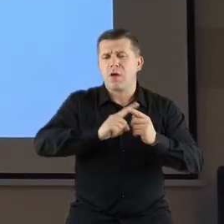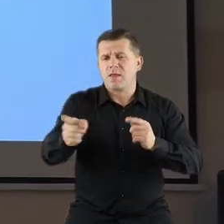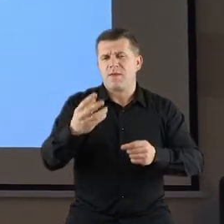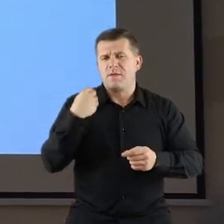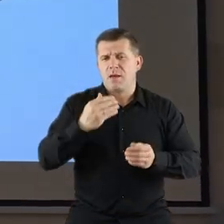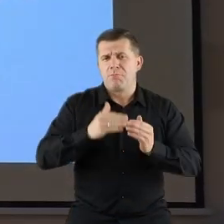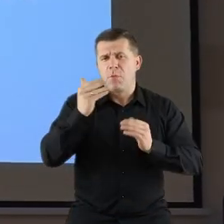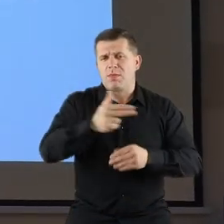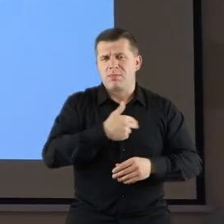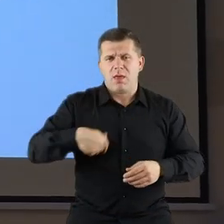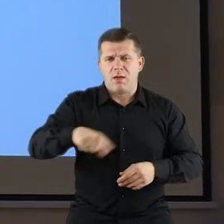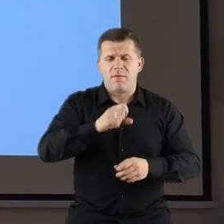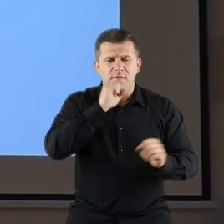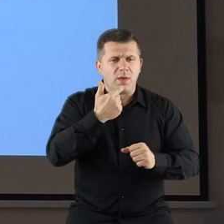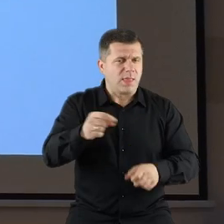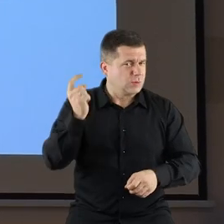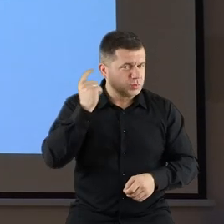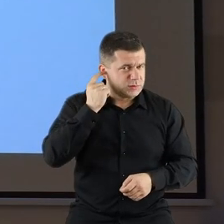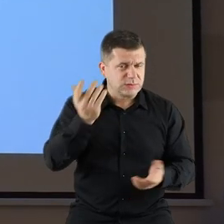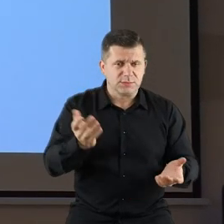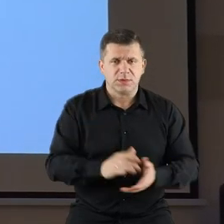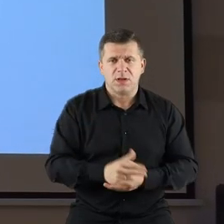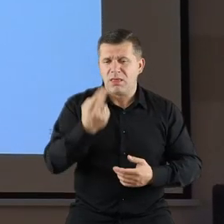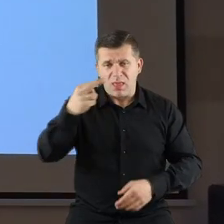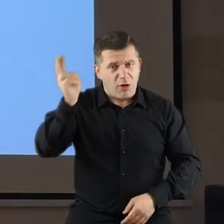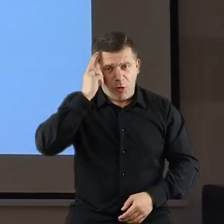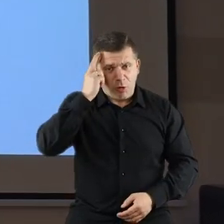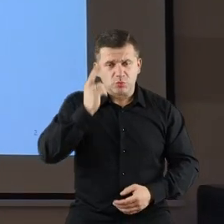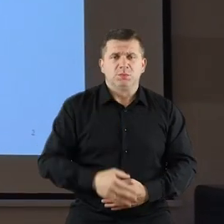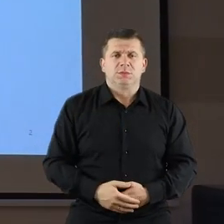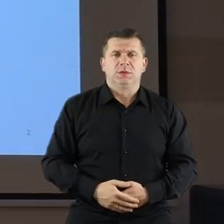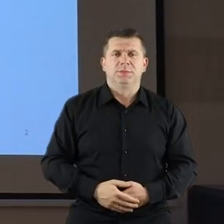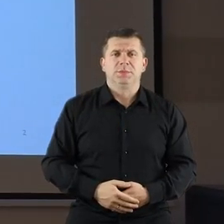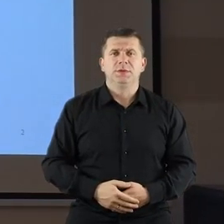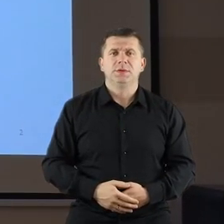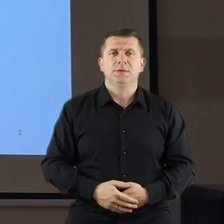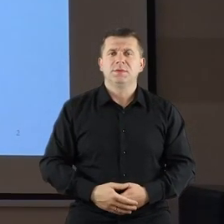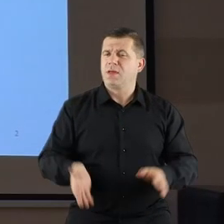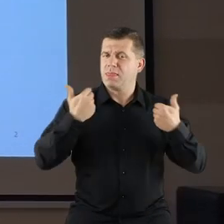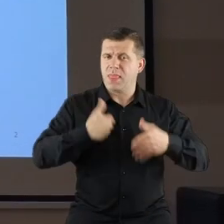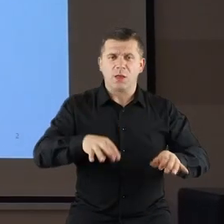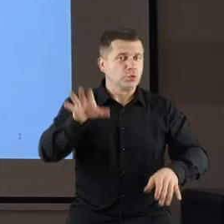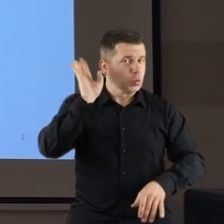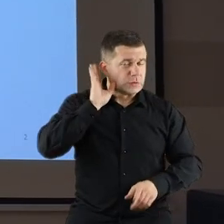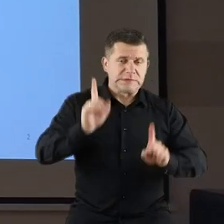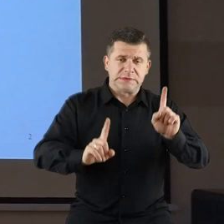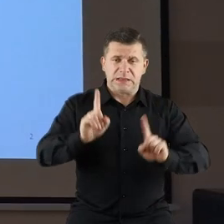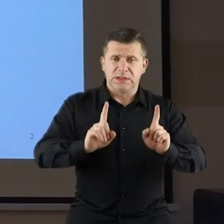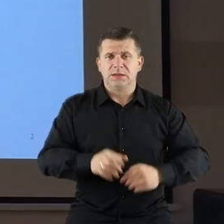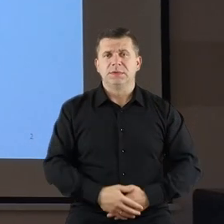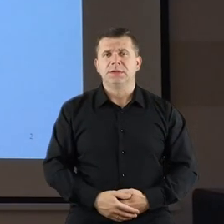Ponad nami tylko że ich nie słyszymy nie rozumiemy gdy nie chcemy usłyszeć